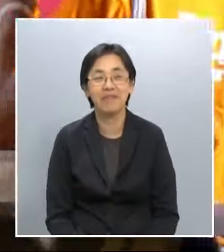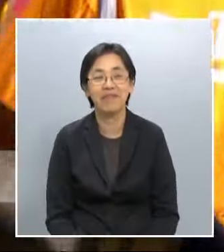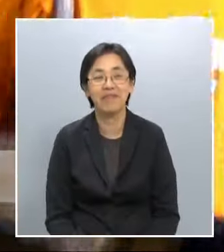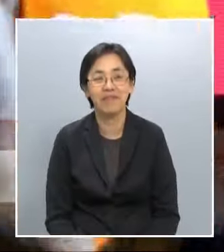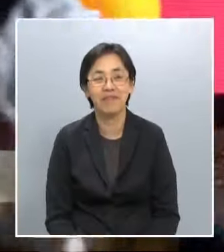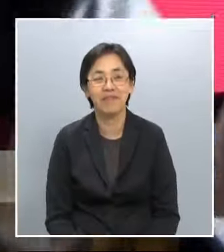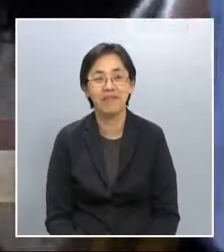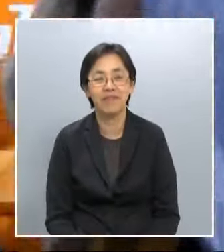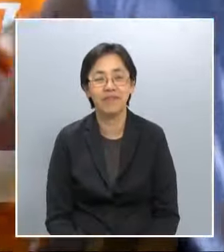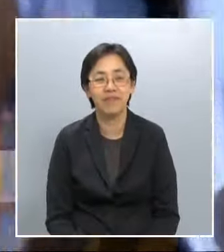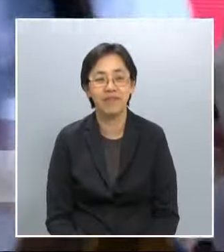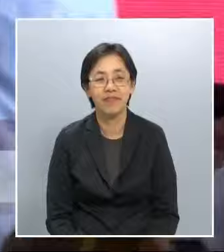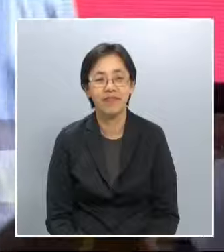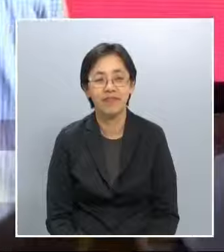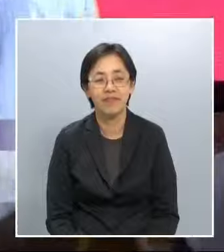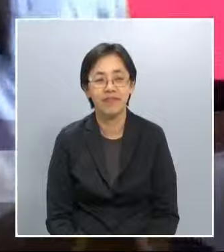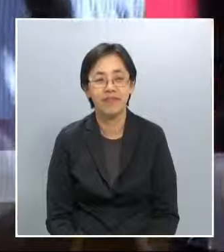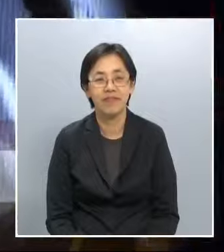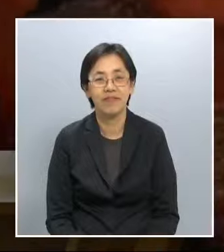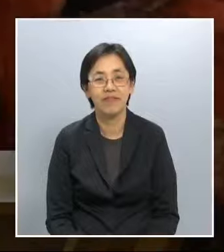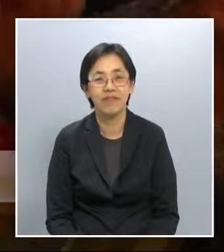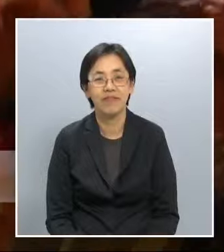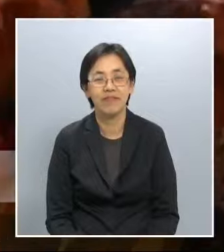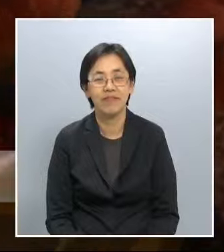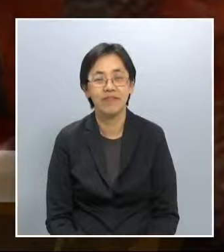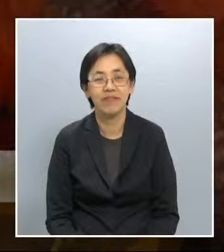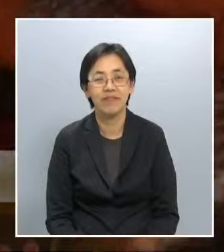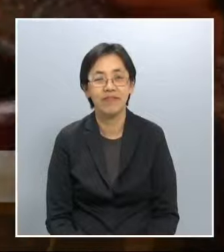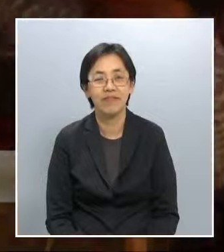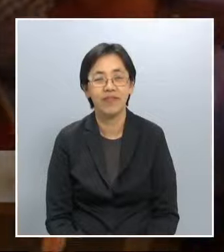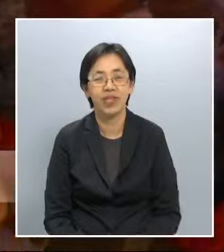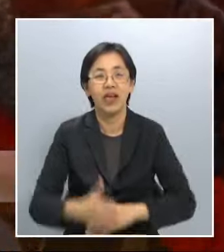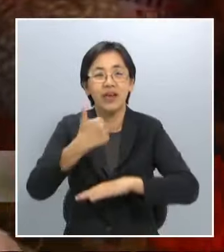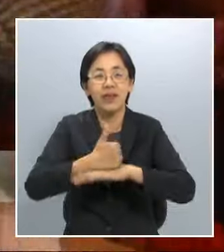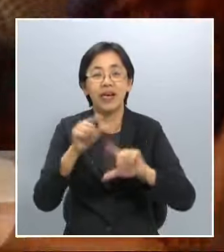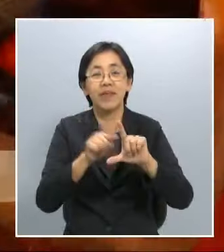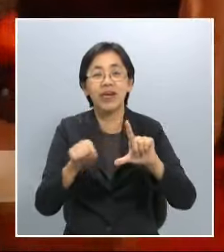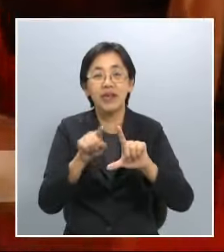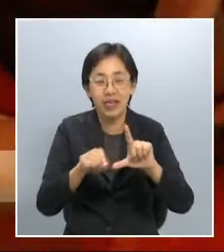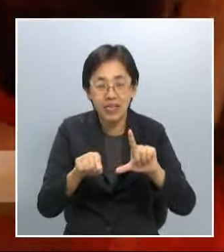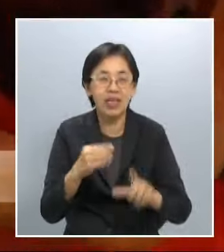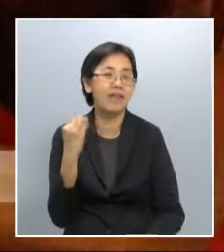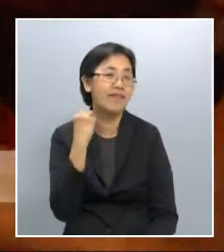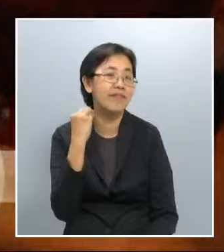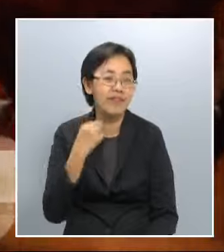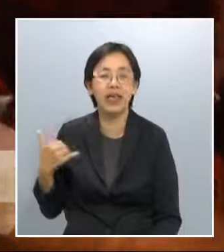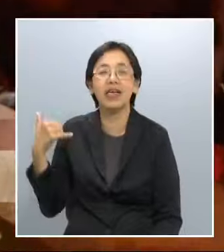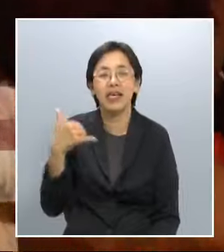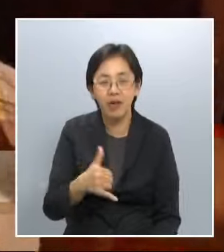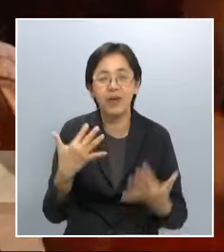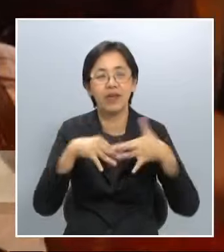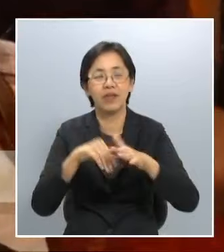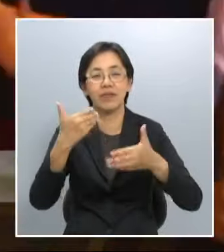นี่ท่านผู้ชมเป็นภาพแบบนี้หัวหน้าพรรคก้าวไกลชัชวัฒน์ตุลาธนก็ไปร่วมในกิจกรรมนี้ด้วย